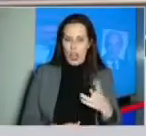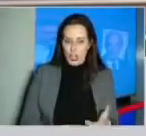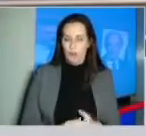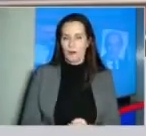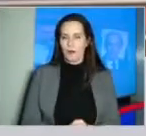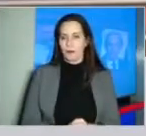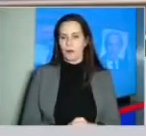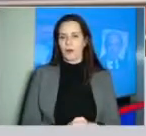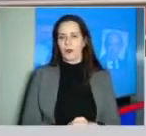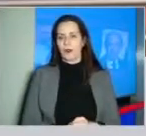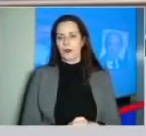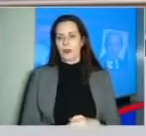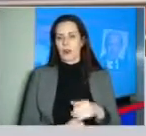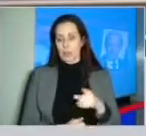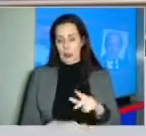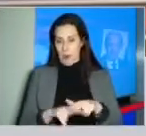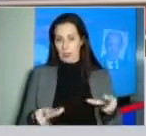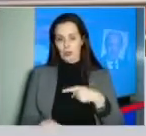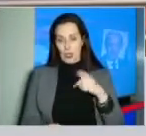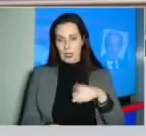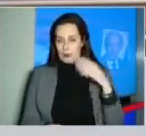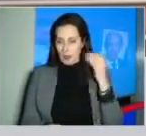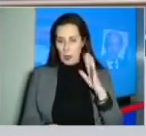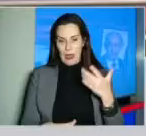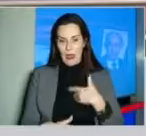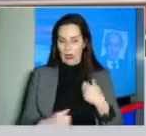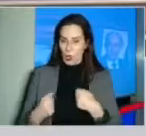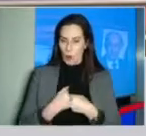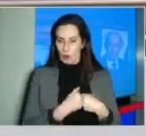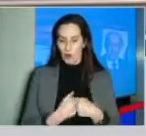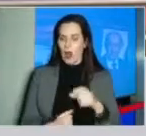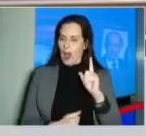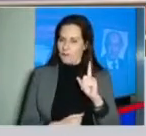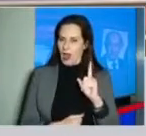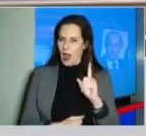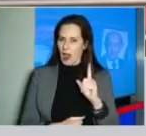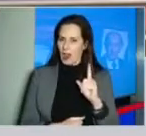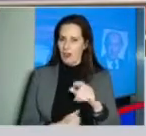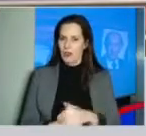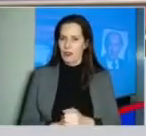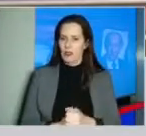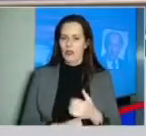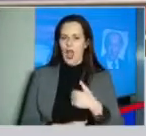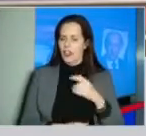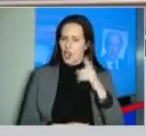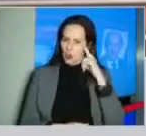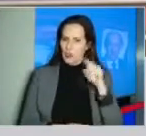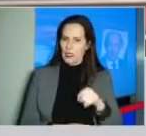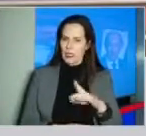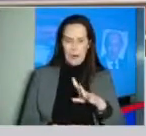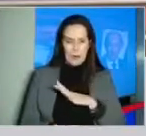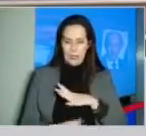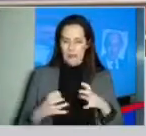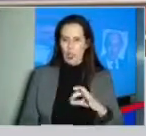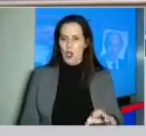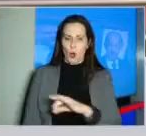ונראה. כן, זו סיטואציה שאנחנו צריכים גם ללמוד איך אנחנו מתמודדים עם זה, אבל יחד עם זאת, אני לא חושבת שזה מסכן את